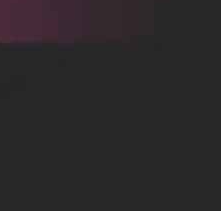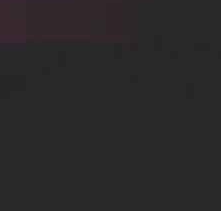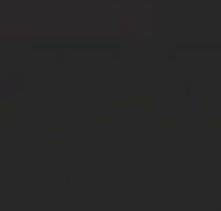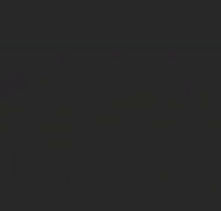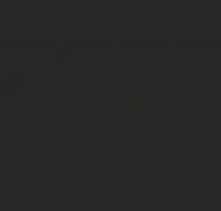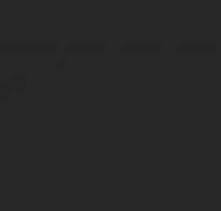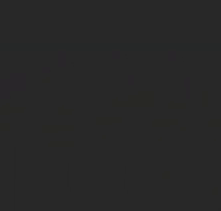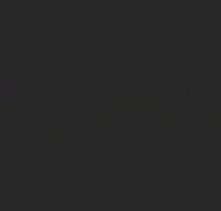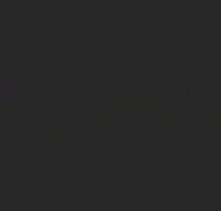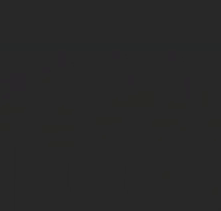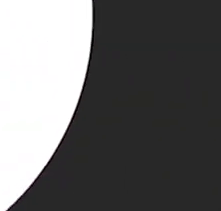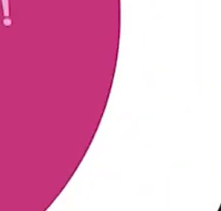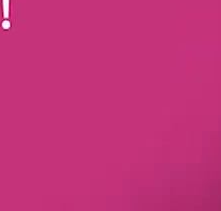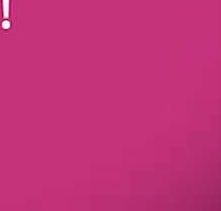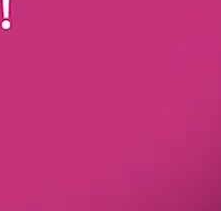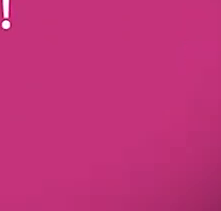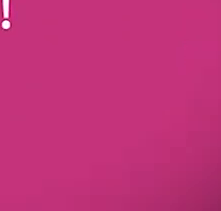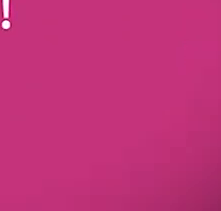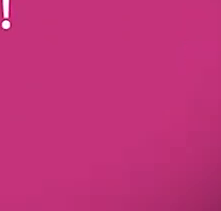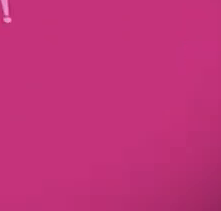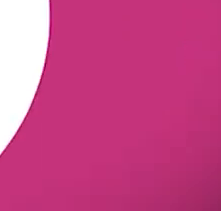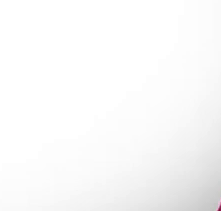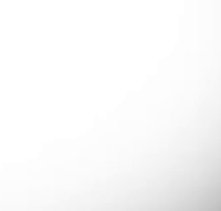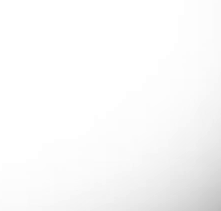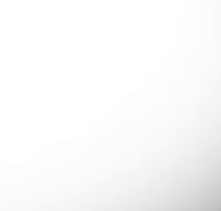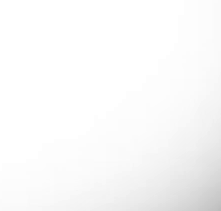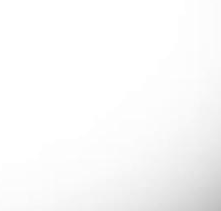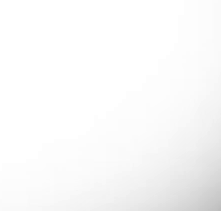Re! Viss ēters ir te!